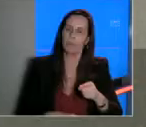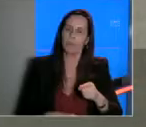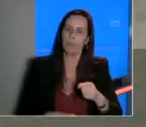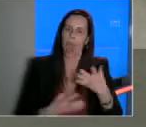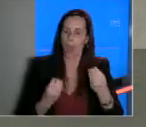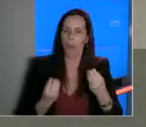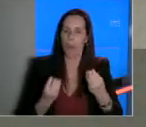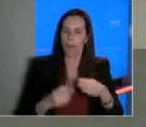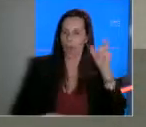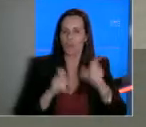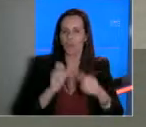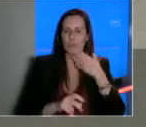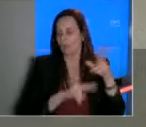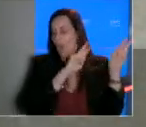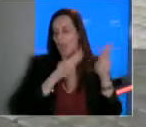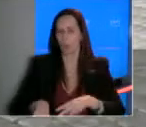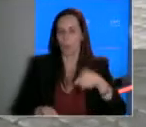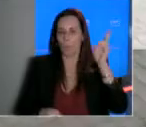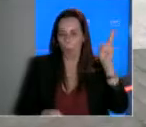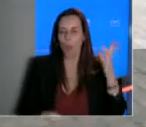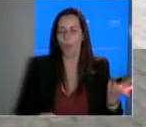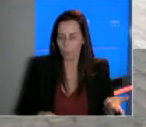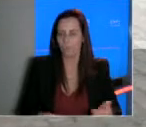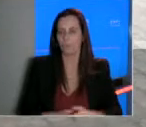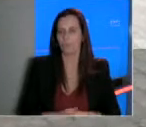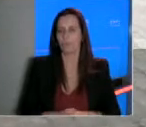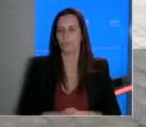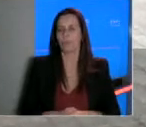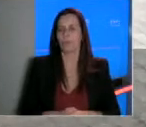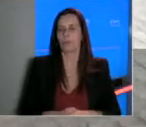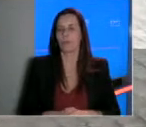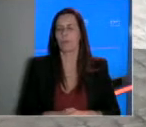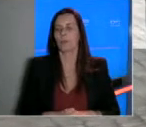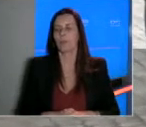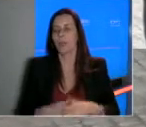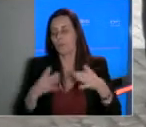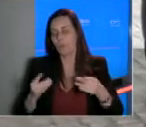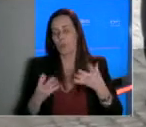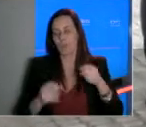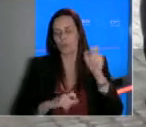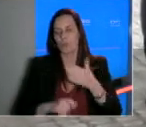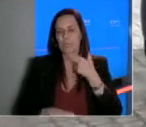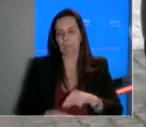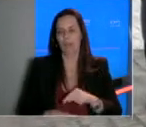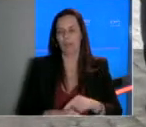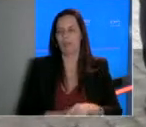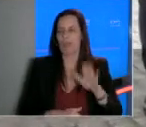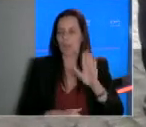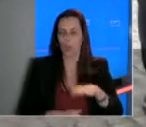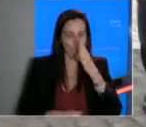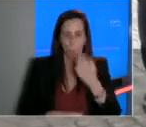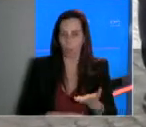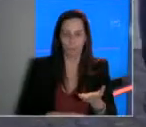לישראל המון המון אנשים, ישראלים שהגיעו בין השאר מאותו משחק מפורסם. והדביקו פה לא מעט, גם